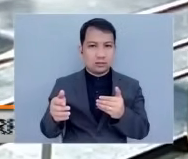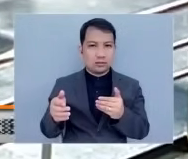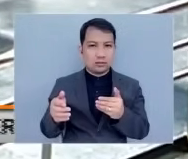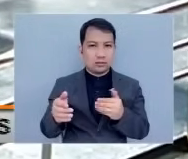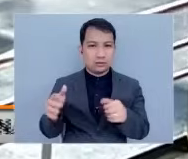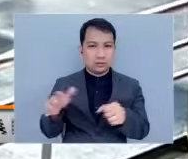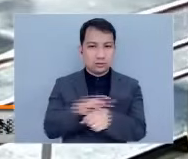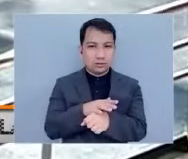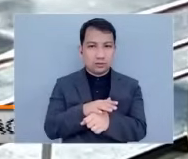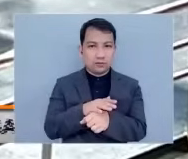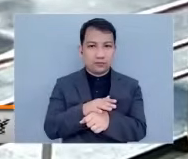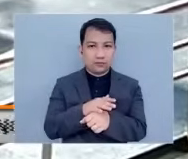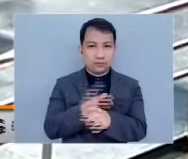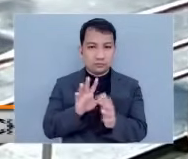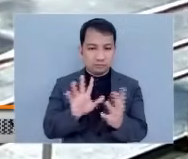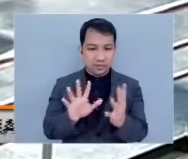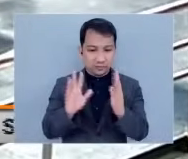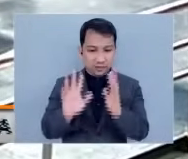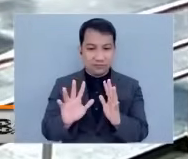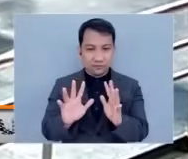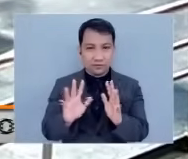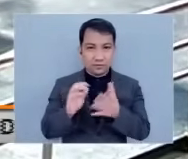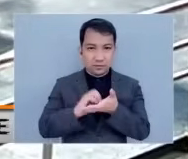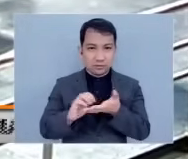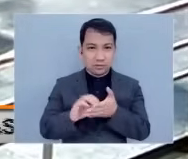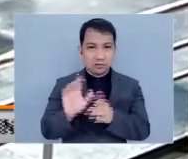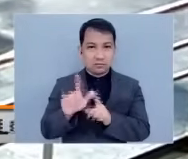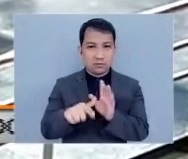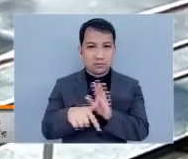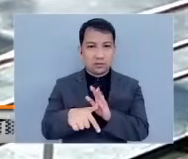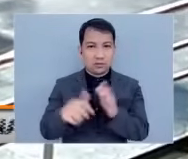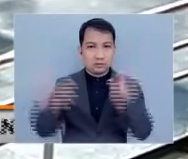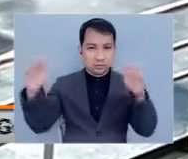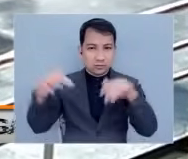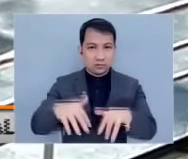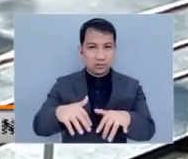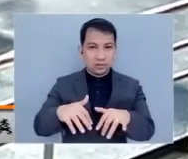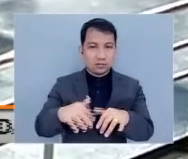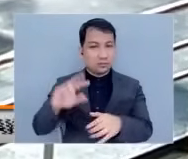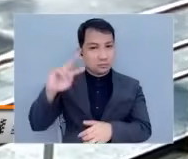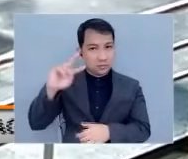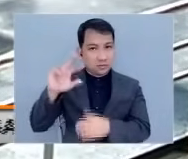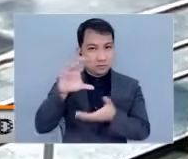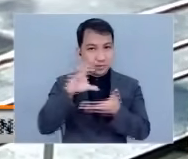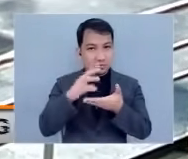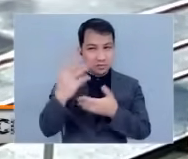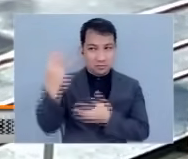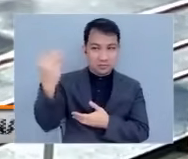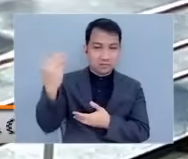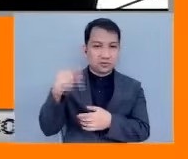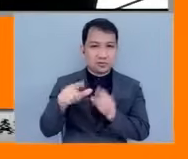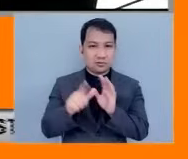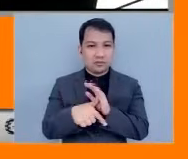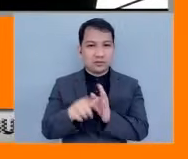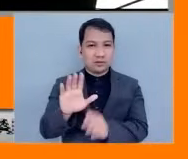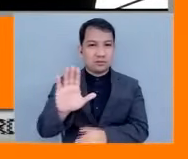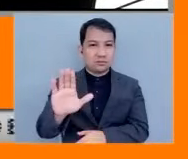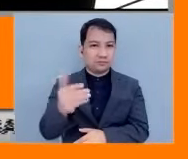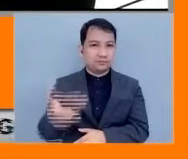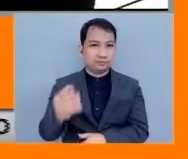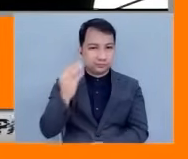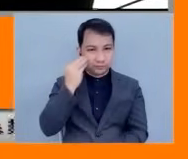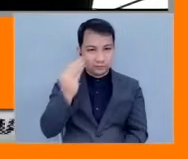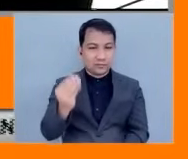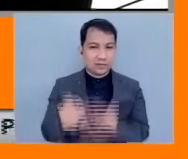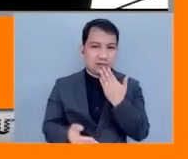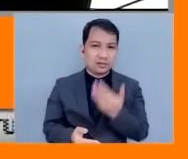sila. At mamaya magkakaroon ng chance ang mga fans na bumaba at makapag-picture sa kanilang mga idolo. Mikey. Maraming